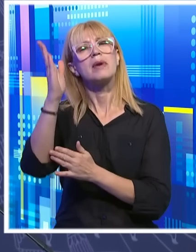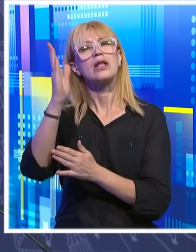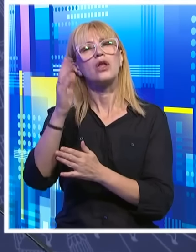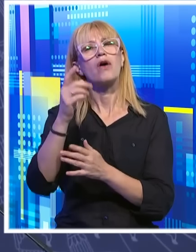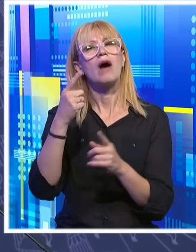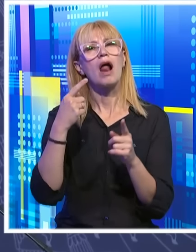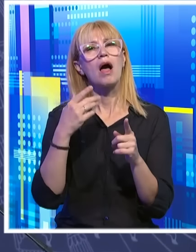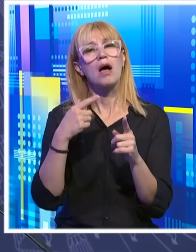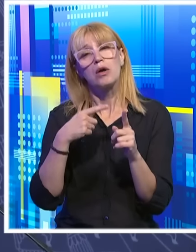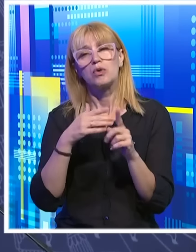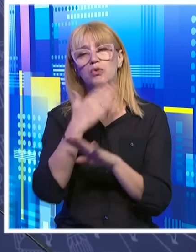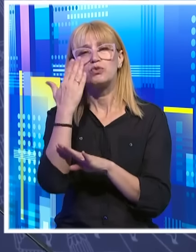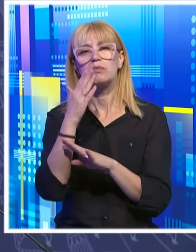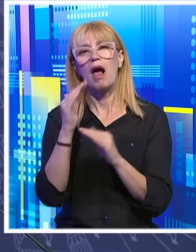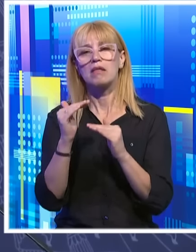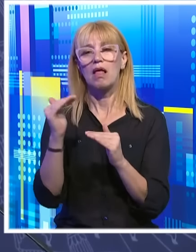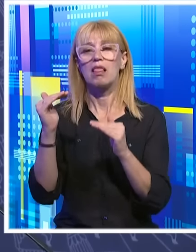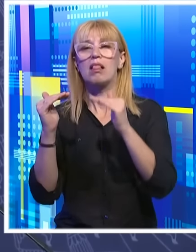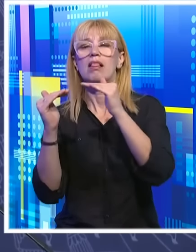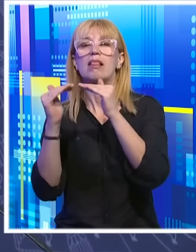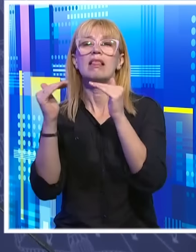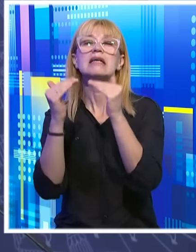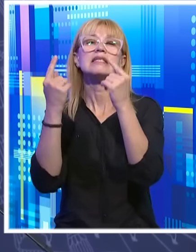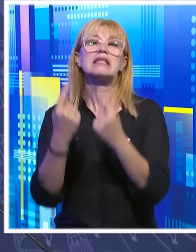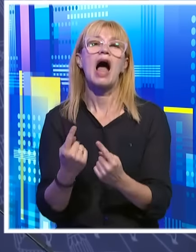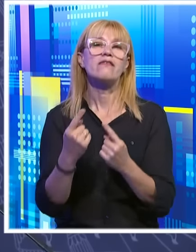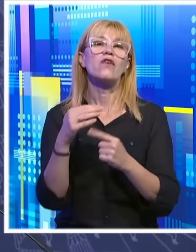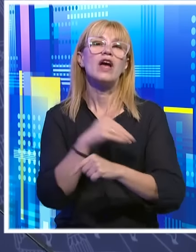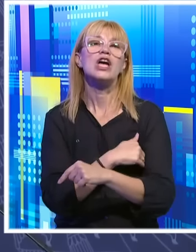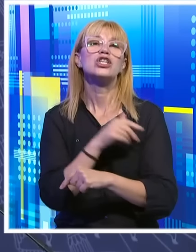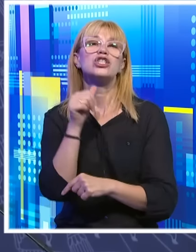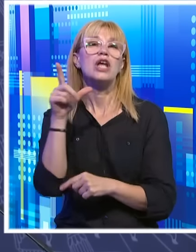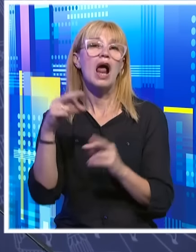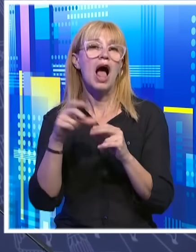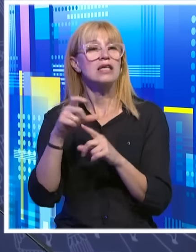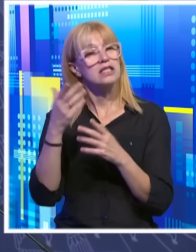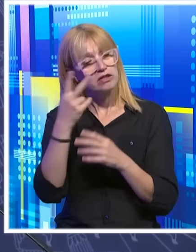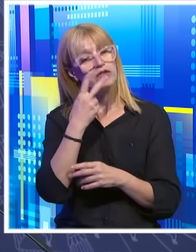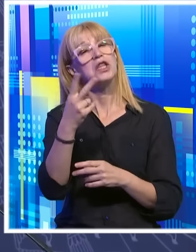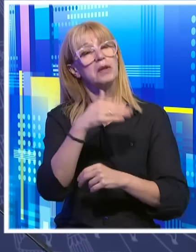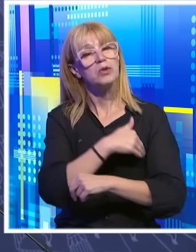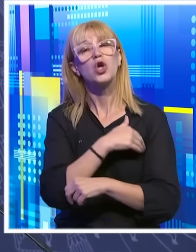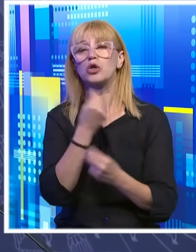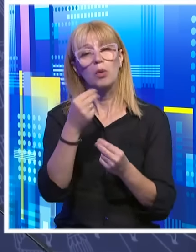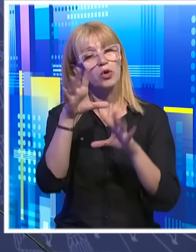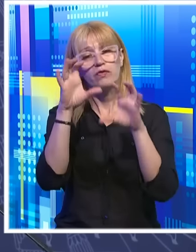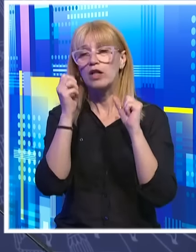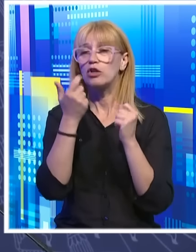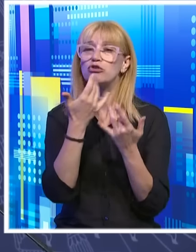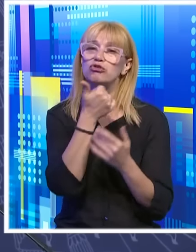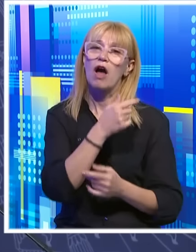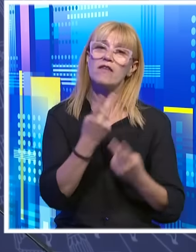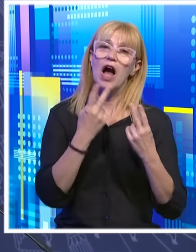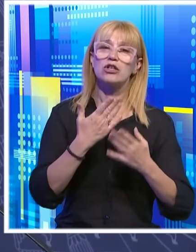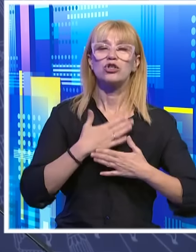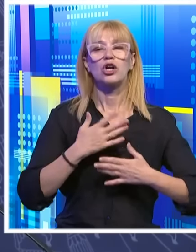je ranije i pre Ane Brnabić shvatio koliko je važno ovo za našu zemlju i mislim da je dobro govorio o ovome što